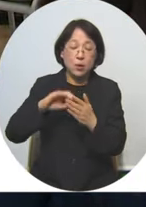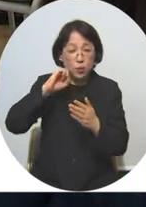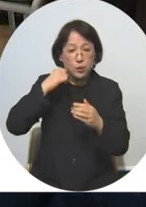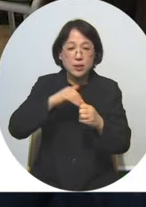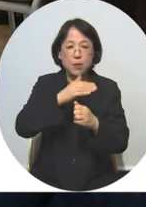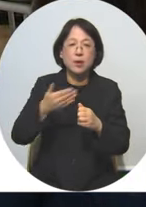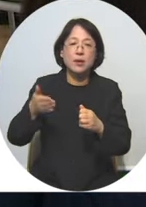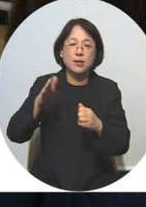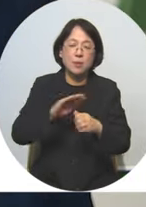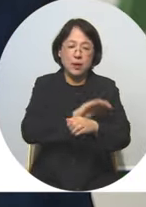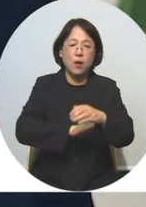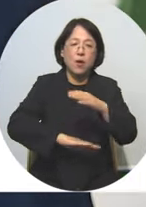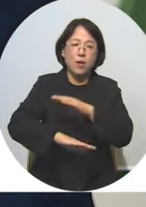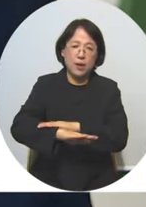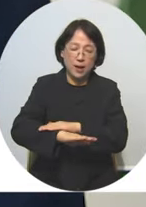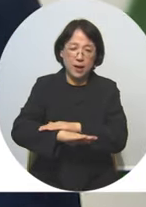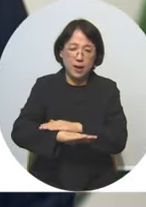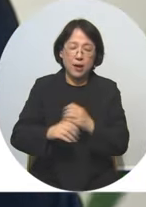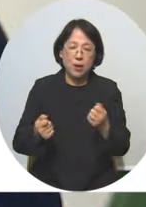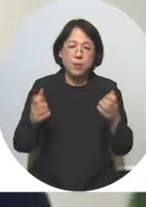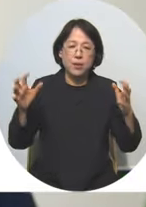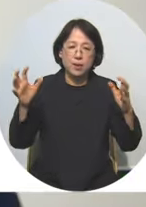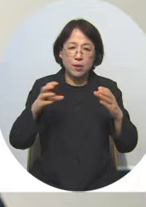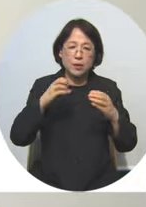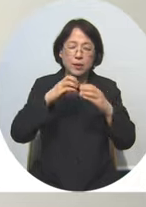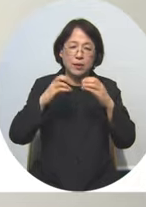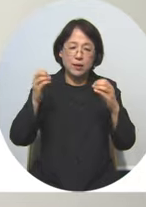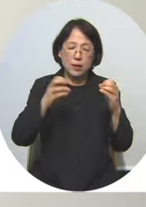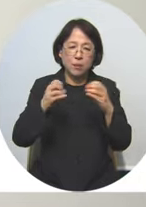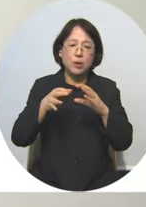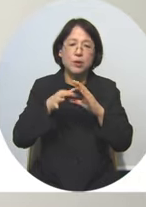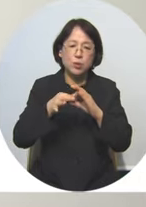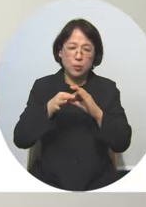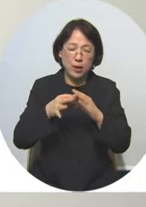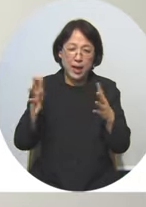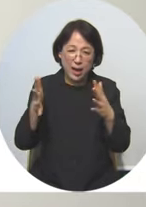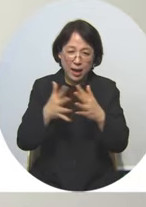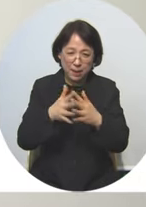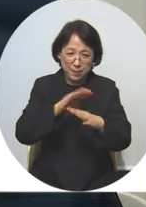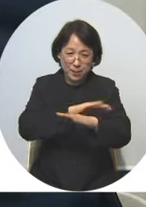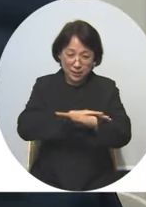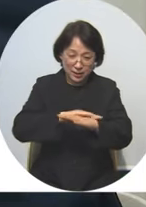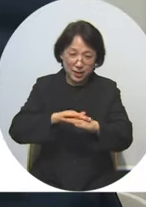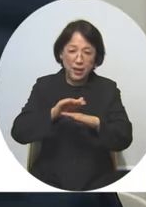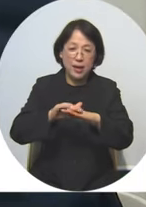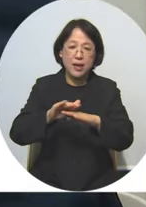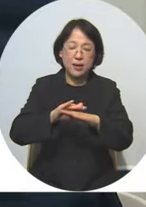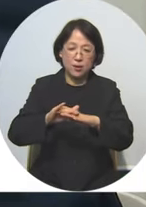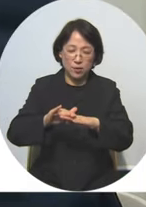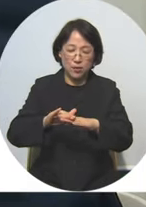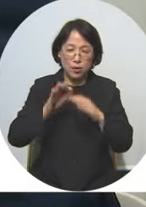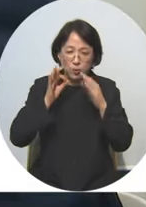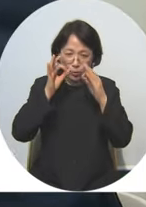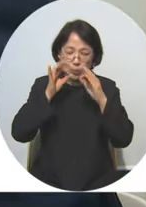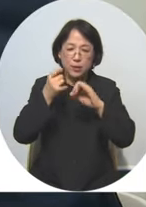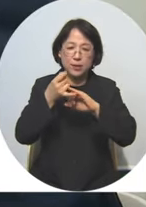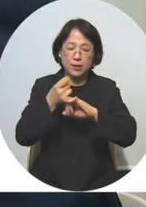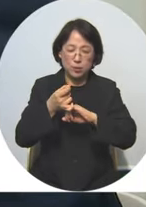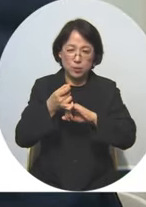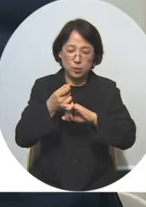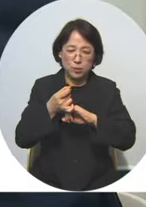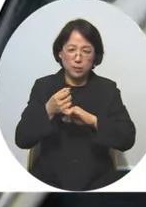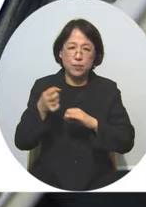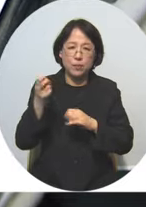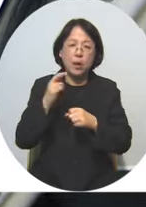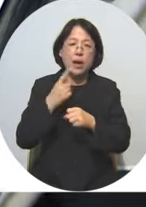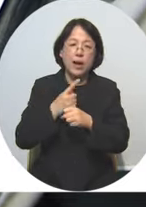여야 협력, 대화를 통해 합의로 해결할 수 있었다며 최선을 다하겠다고 강조했습니다. 특히 앞으로 5년은